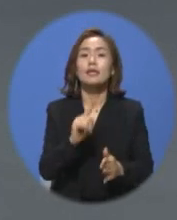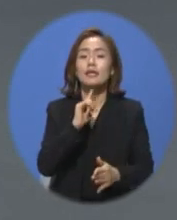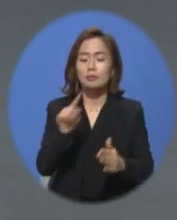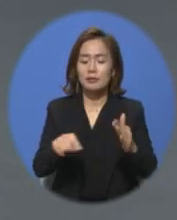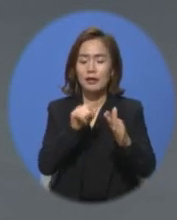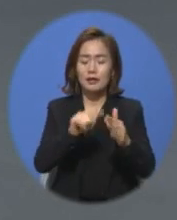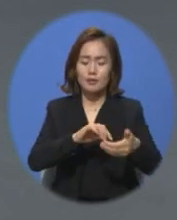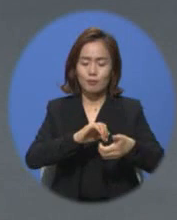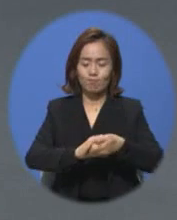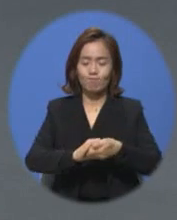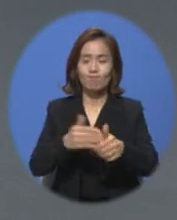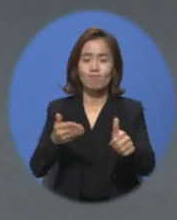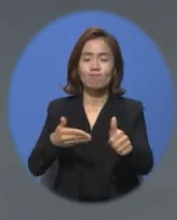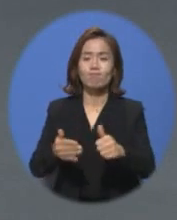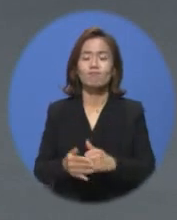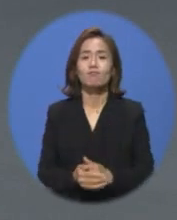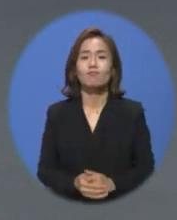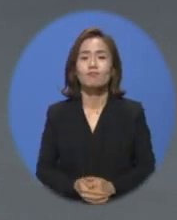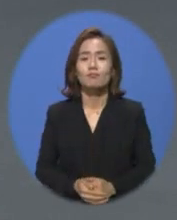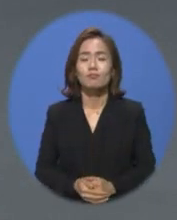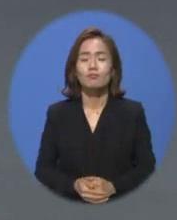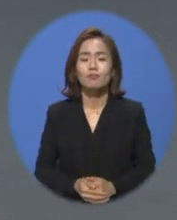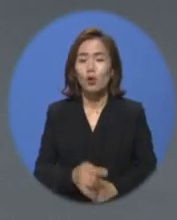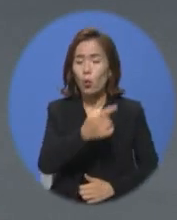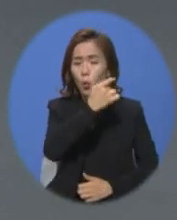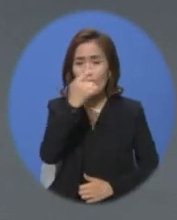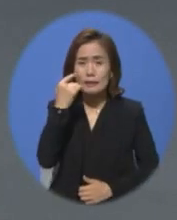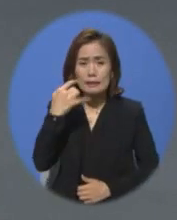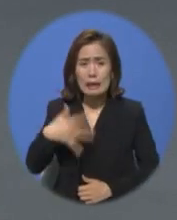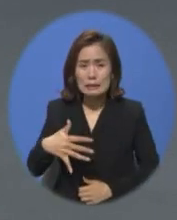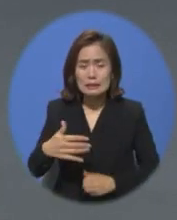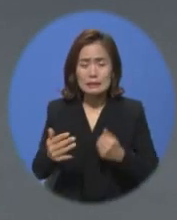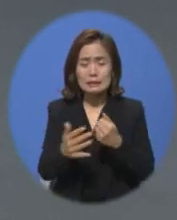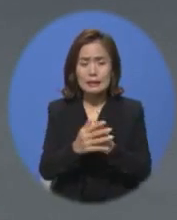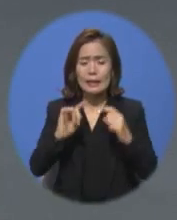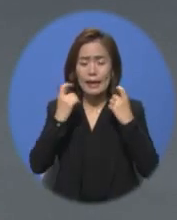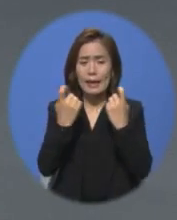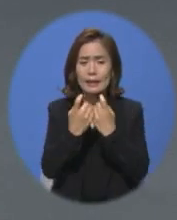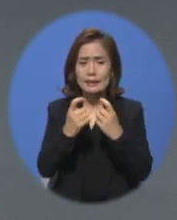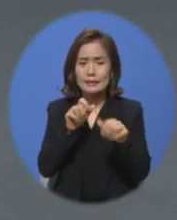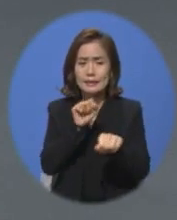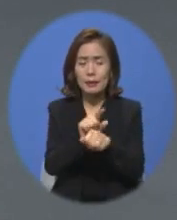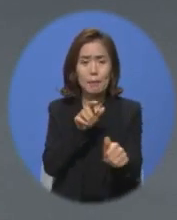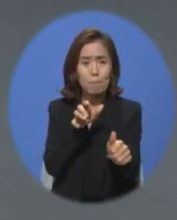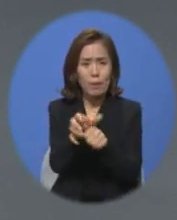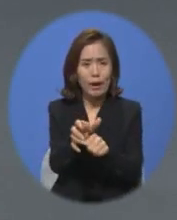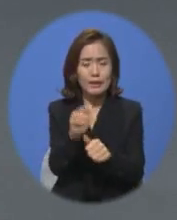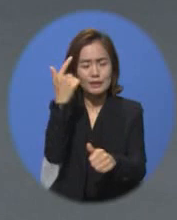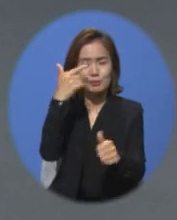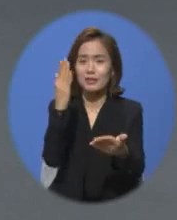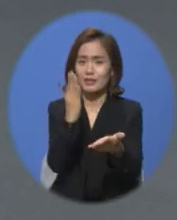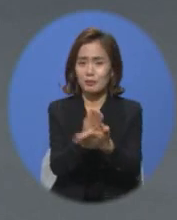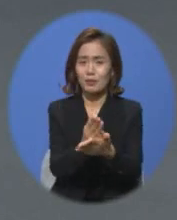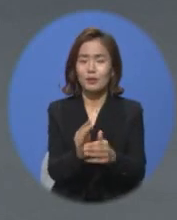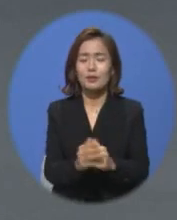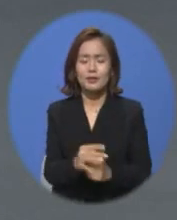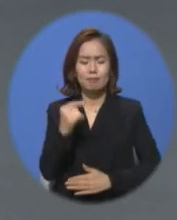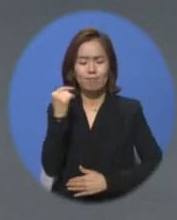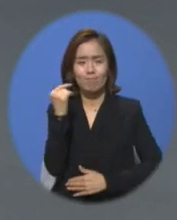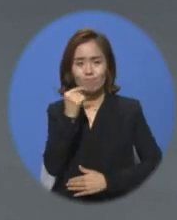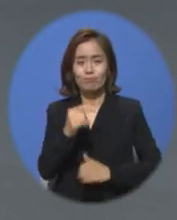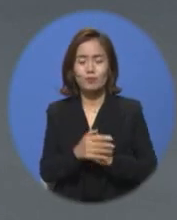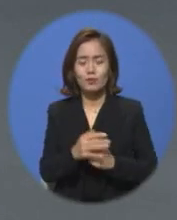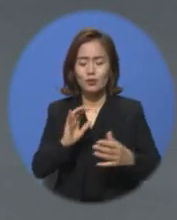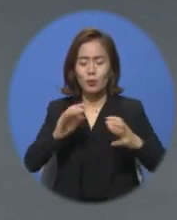가능하면질문과답변은1분이내로진행해주시기바랍니다. 또한,검증되지않은 사실이나인신공격은삼가해주시고,심도있는